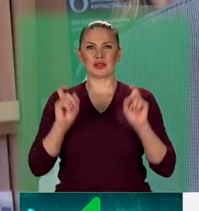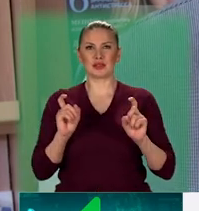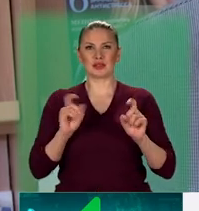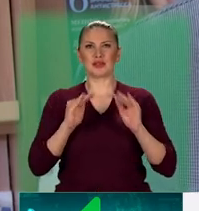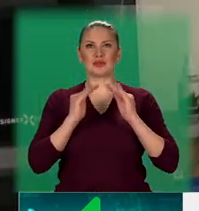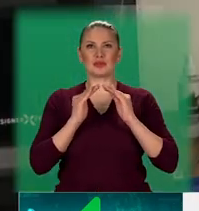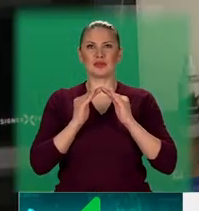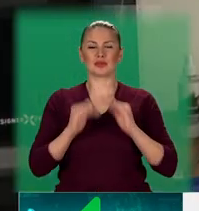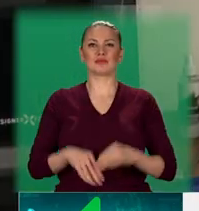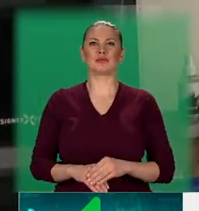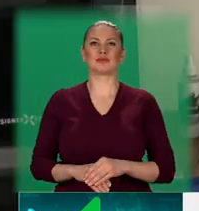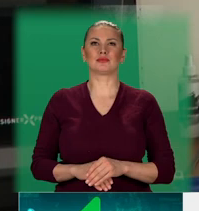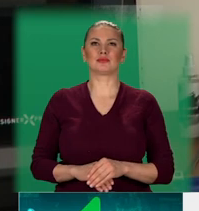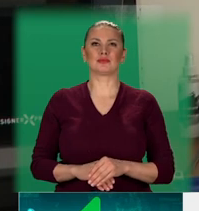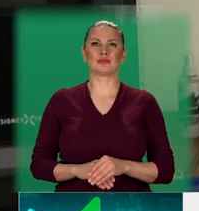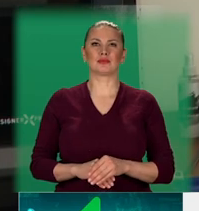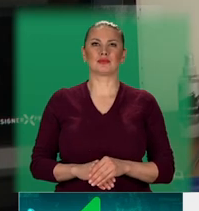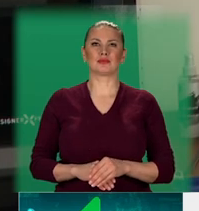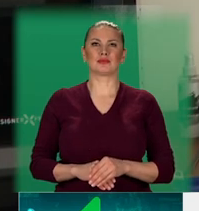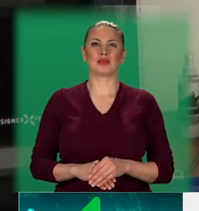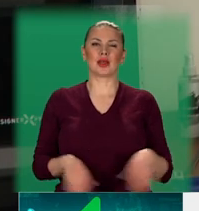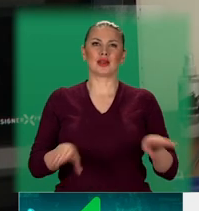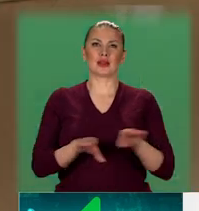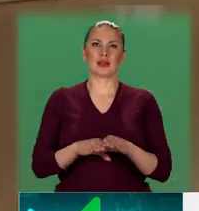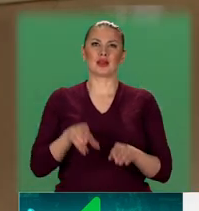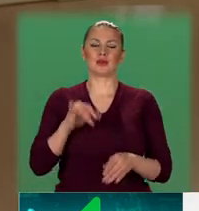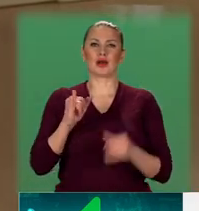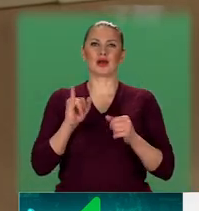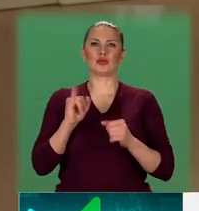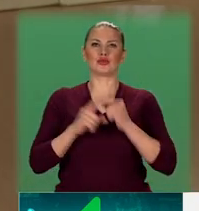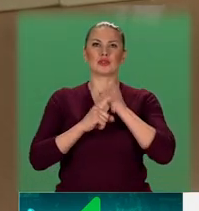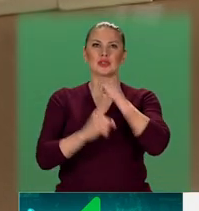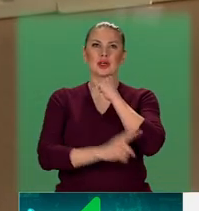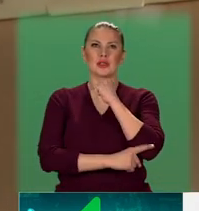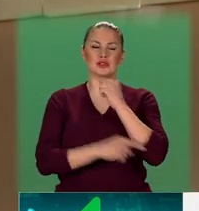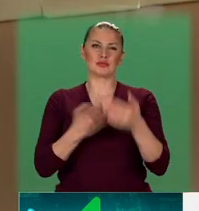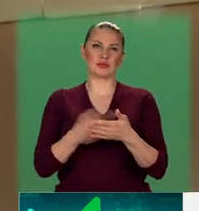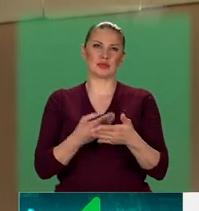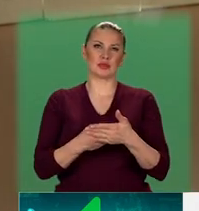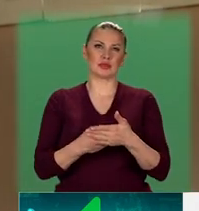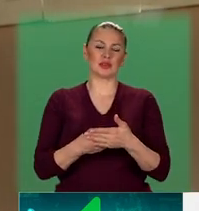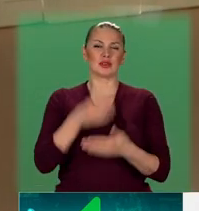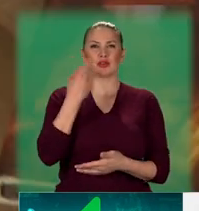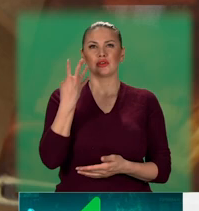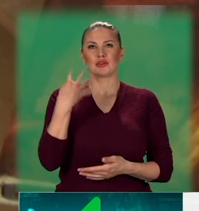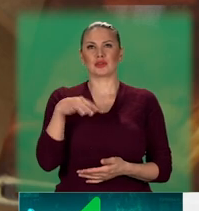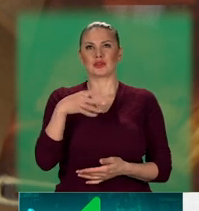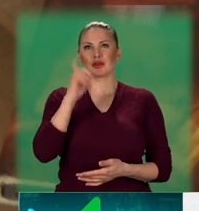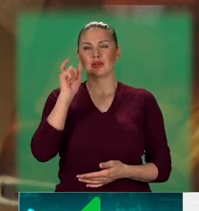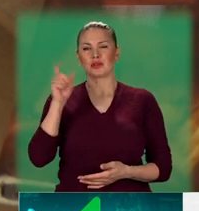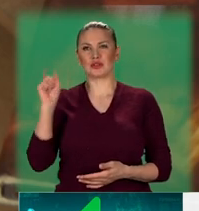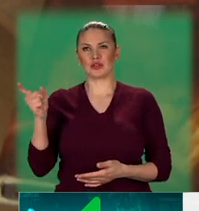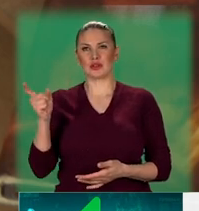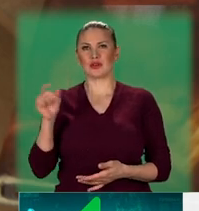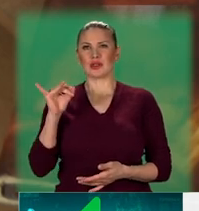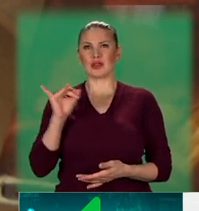на расстояние. Таких по Южно-Сахалинску порядка 40. Подборку электронных изданий на дисках и флеш-картах, посылки в